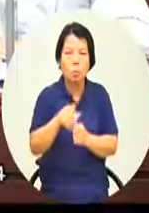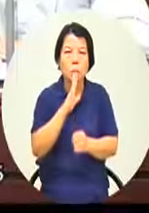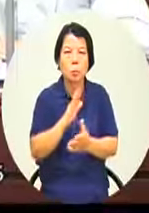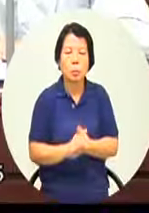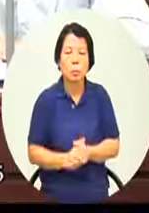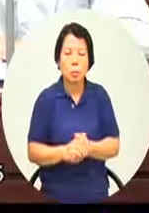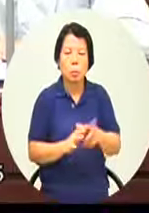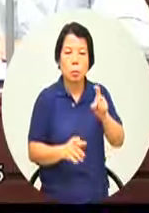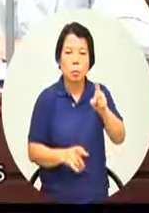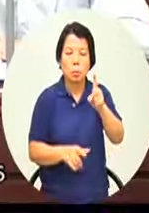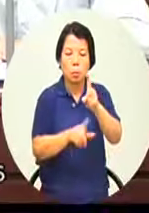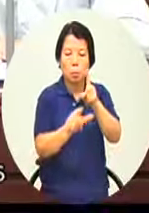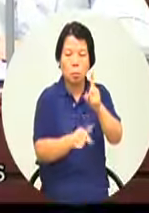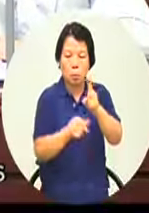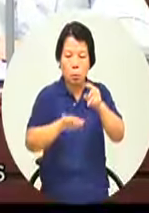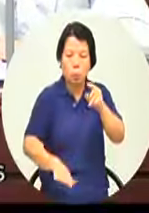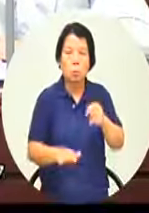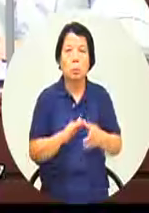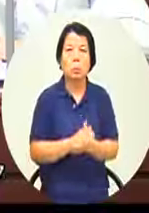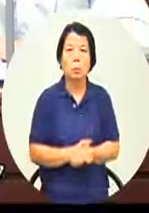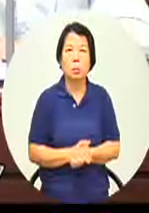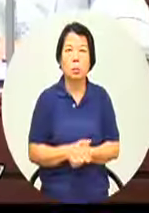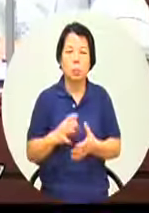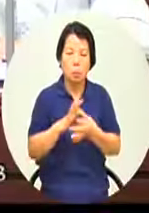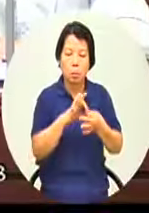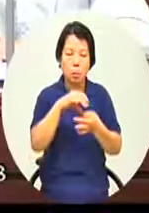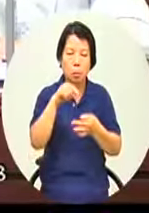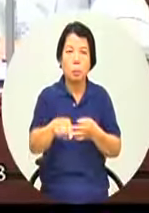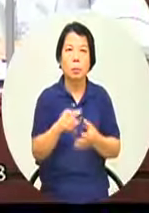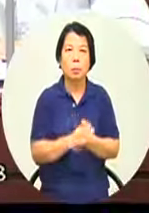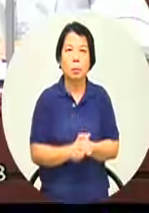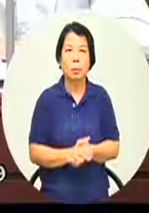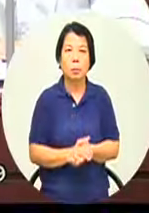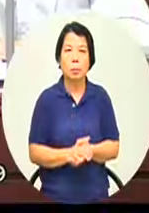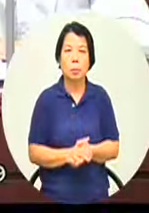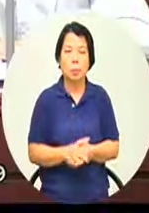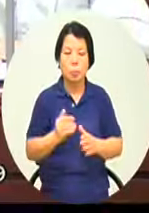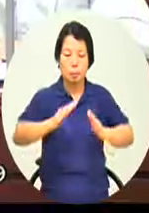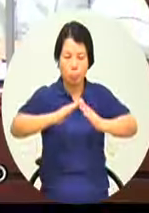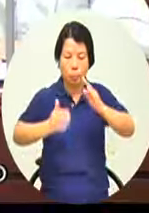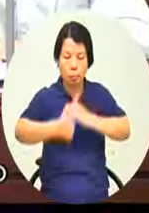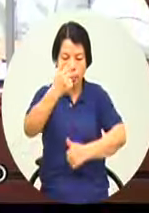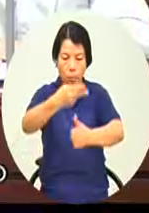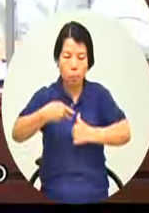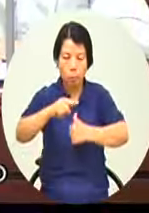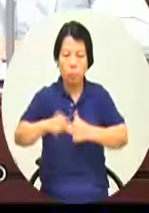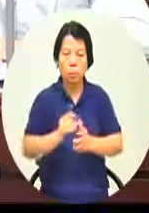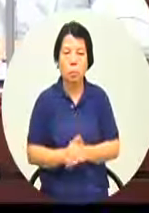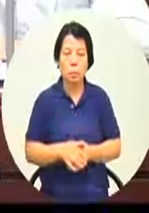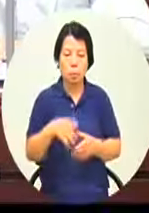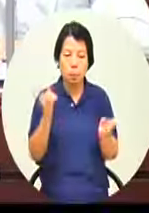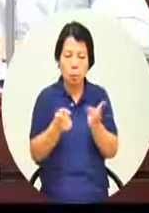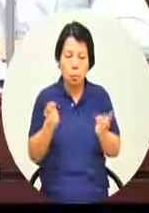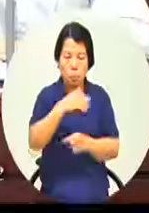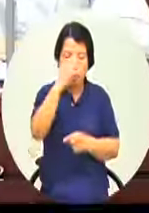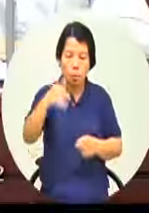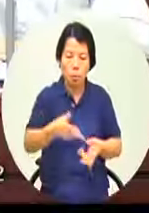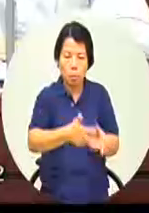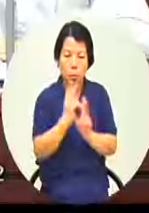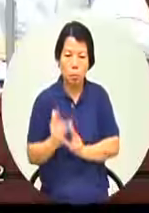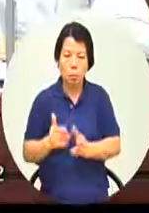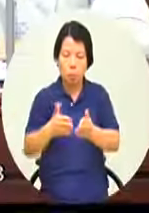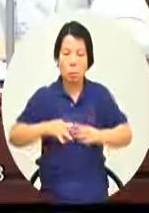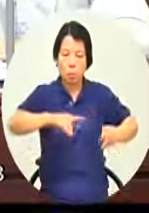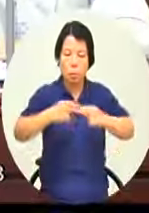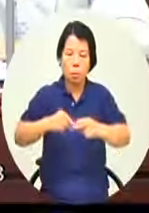在11月底。那因为我们这一次也有市长有指示要把古山桥也改建加高，